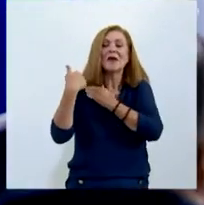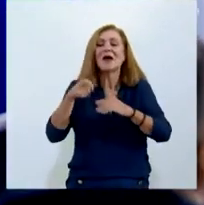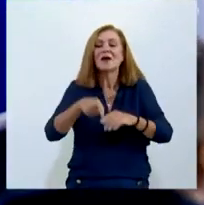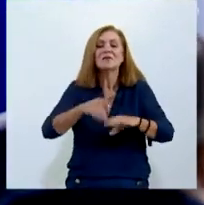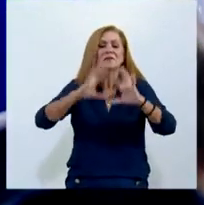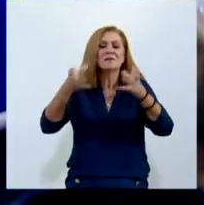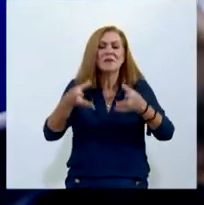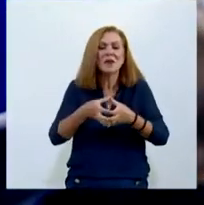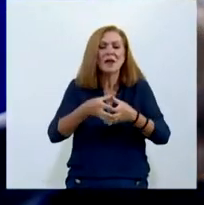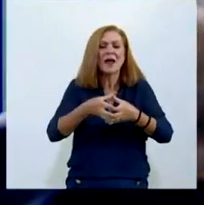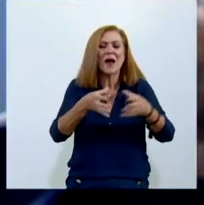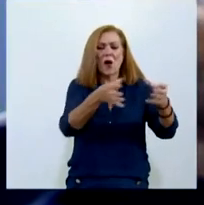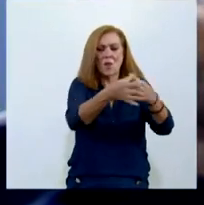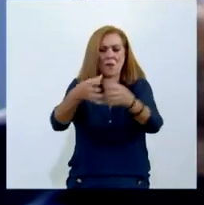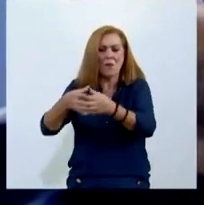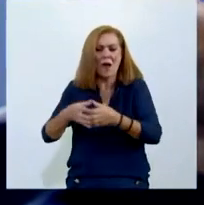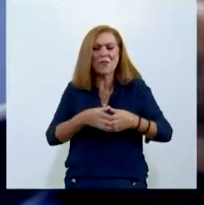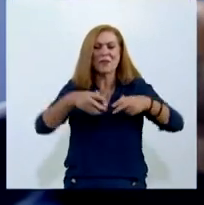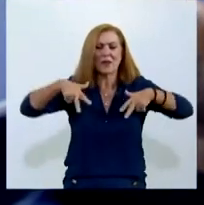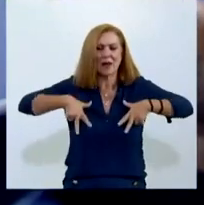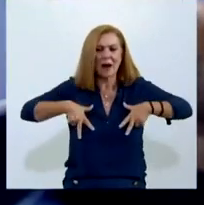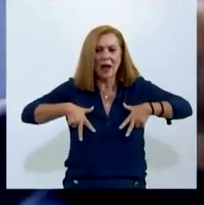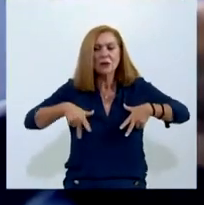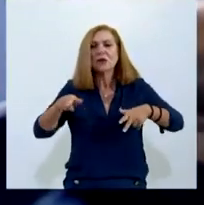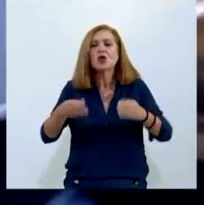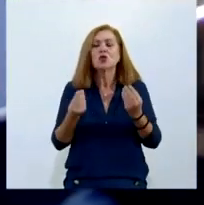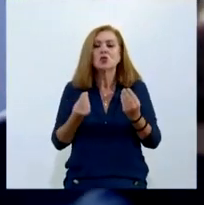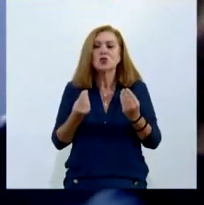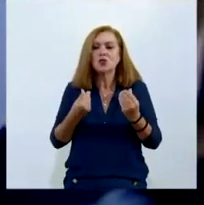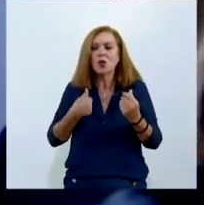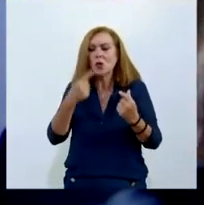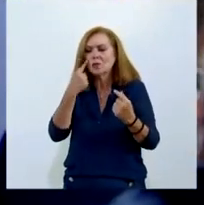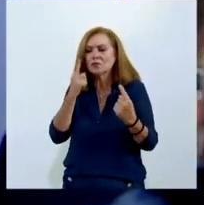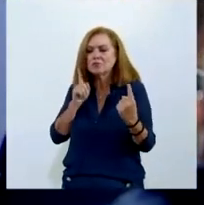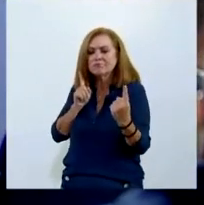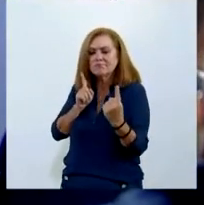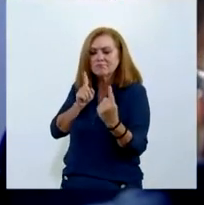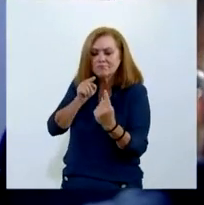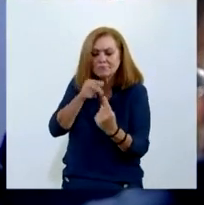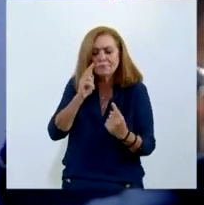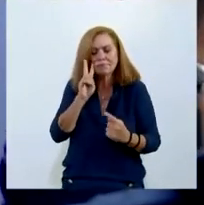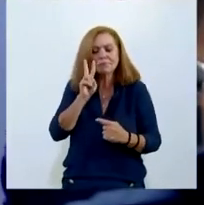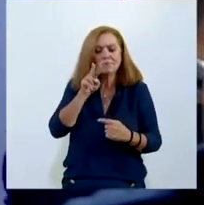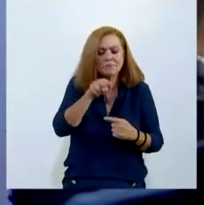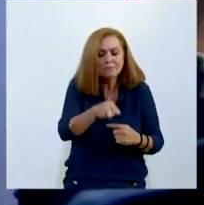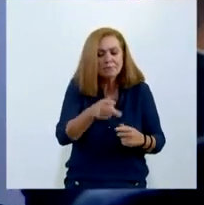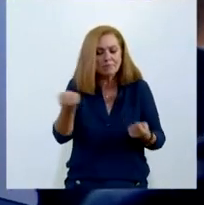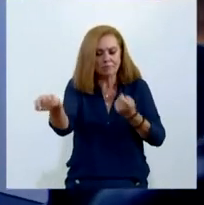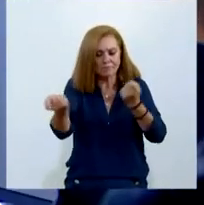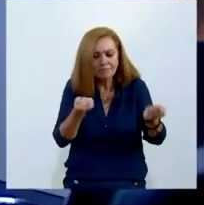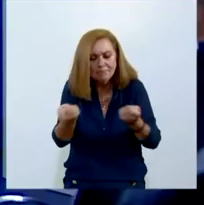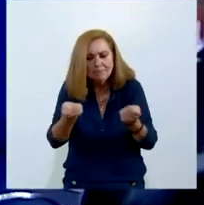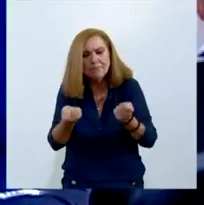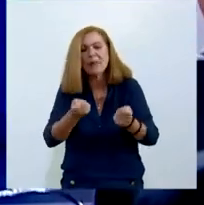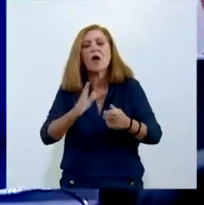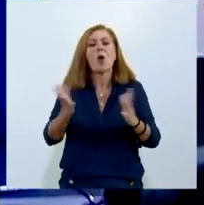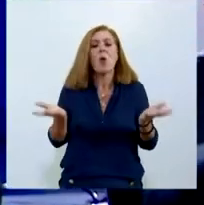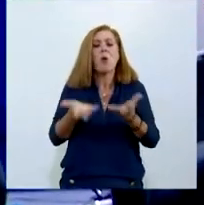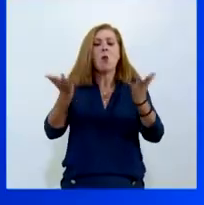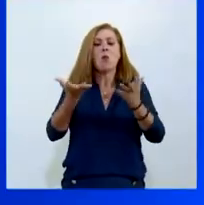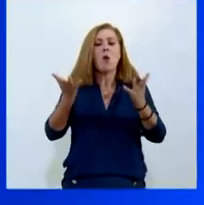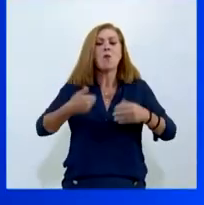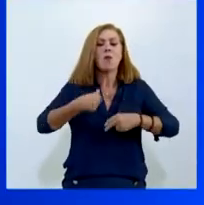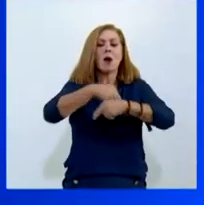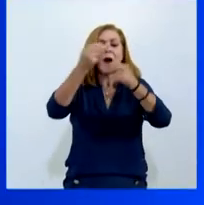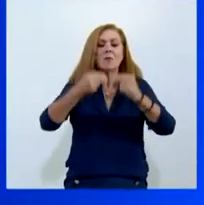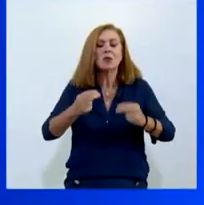κράτος είναι ένας τρόπος προσέγγισης και συντονισμού της κεντρικής κυβέρνησης εκεί που απαιτείται διαλειτουργικότητα και